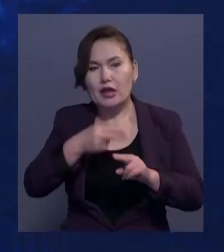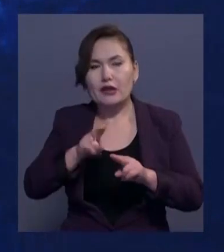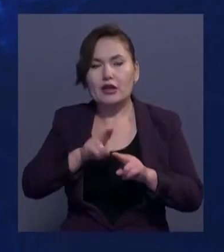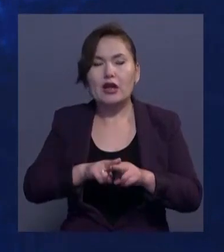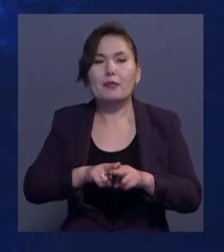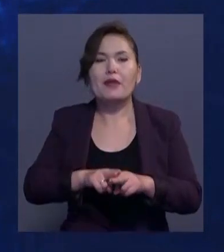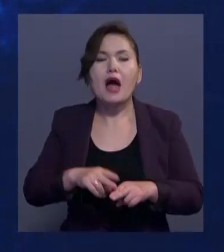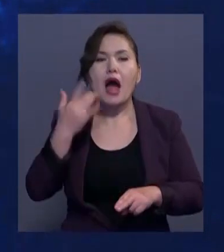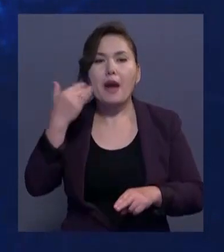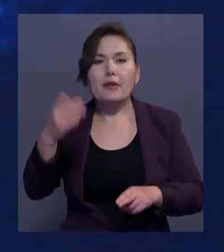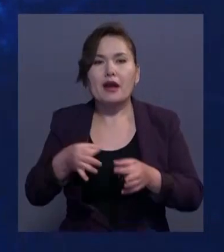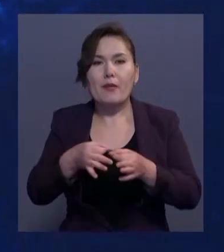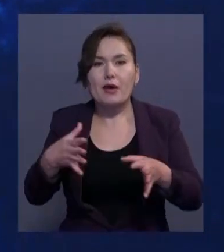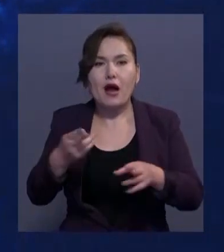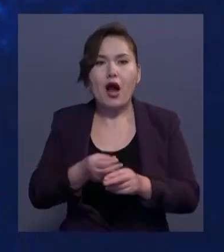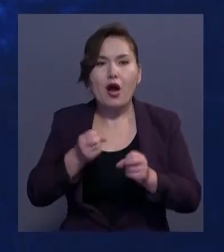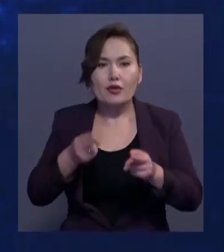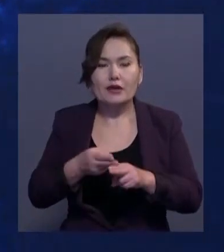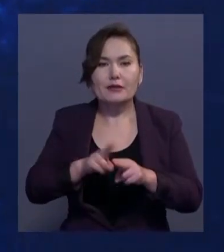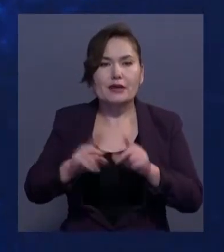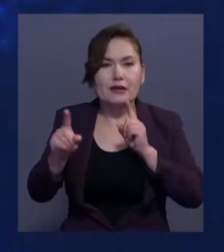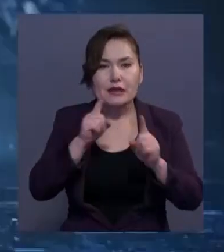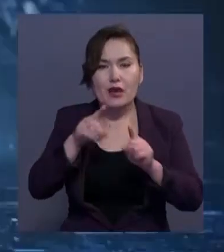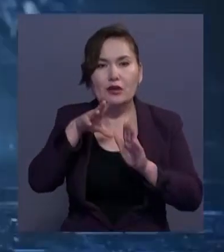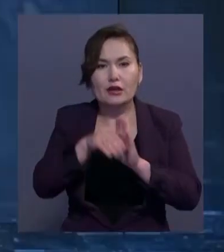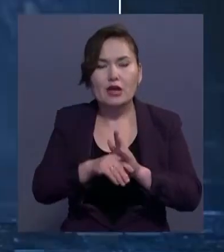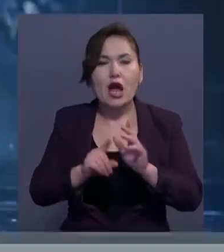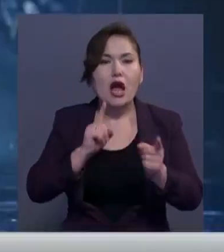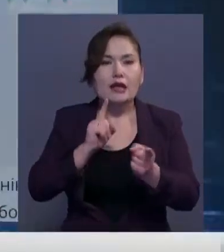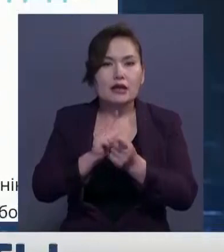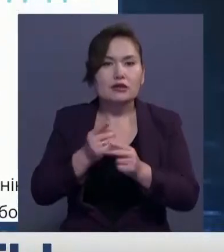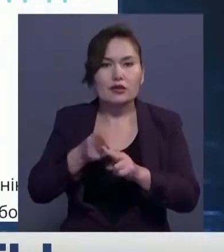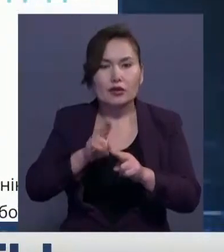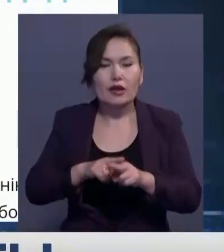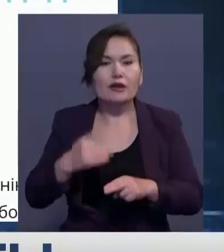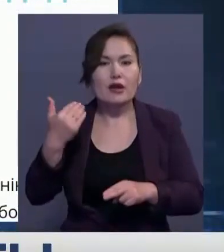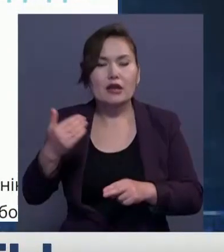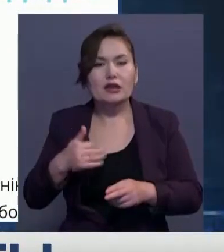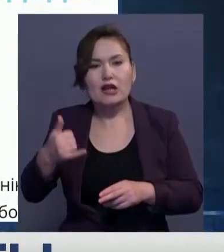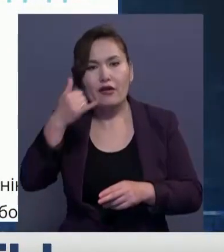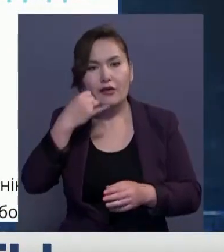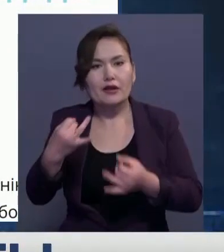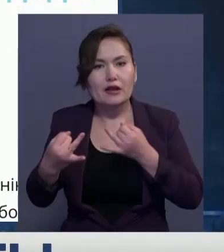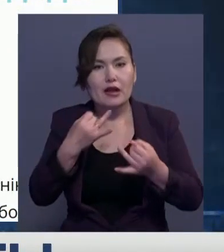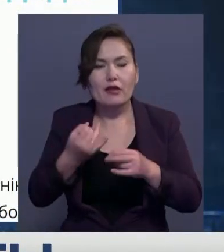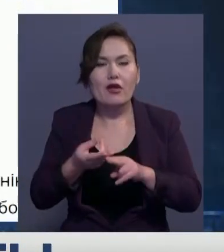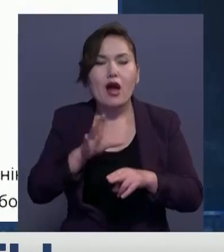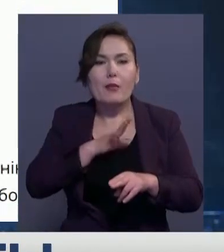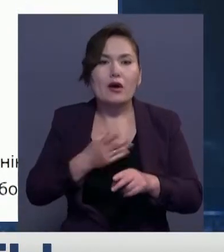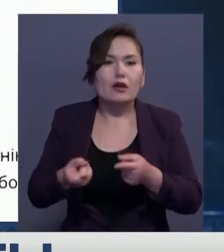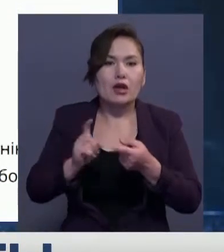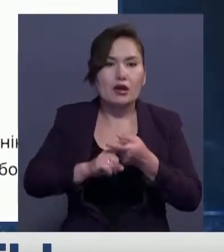жылы Вашингтонда ядролық қауіпсіздік жөніндегі саммит аясында өткен кездесуде, сондай-ақ олардың арасындағы